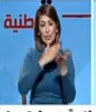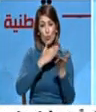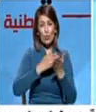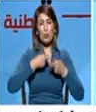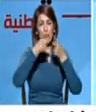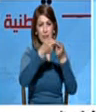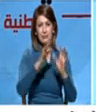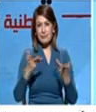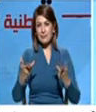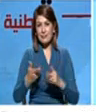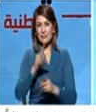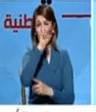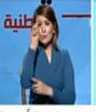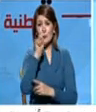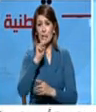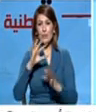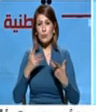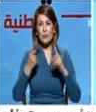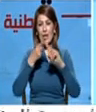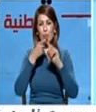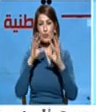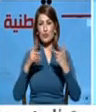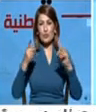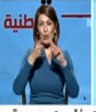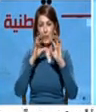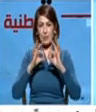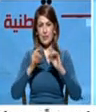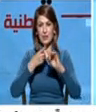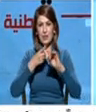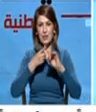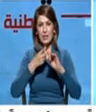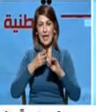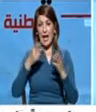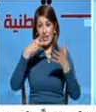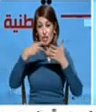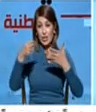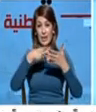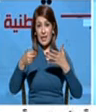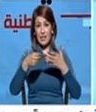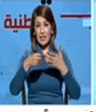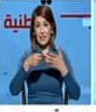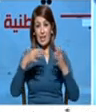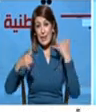معناها السؤال اللي يطرح نفسه هنا عليش معناها ال ال الشبكه في تونس